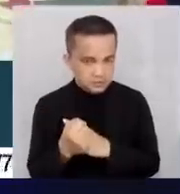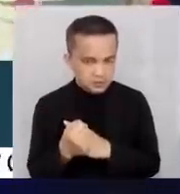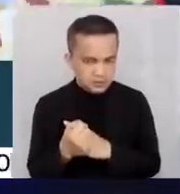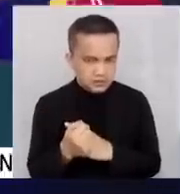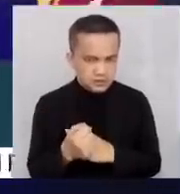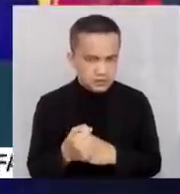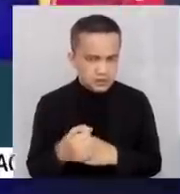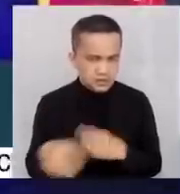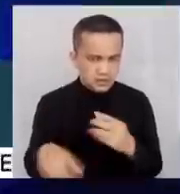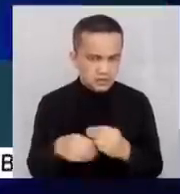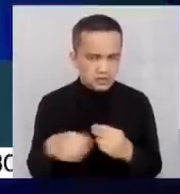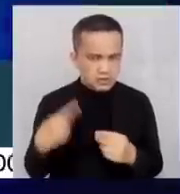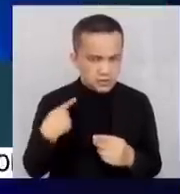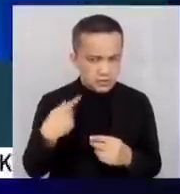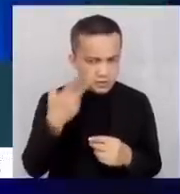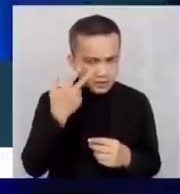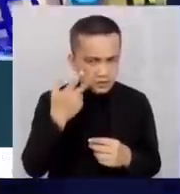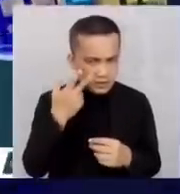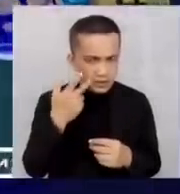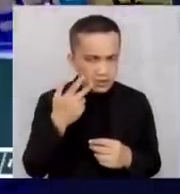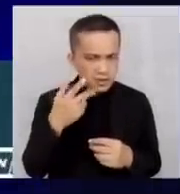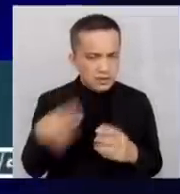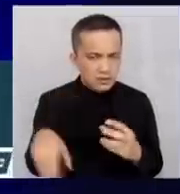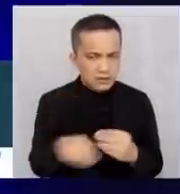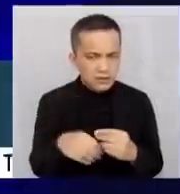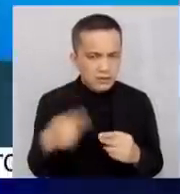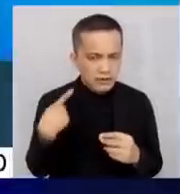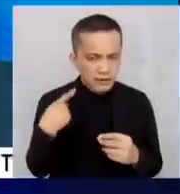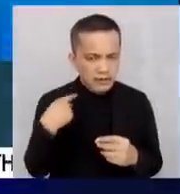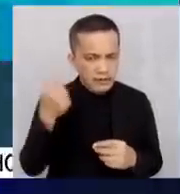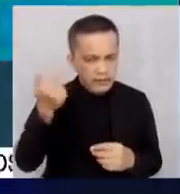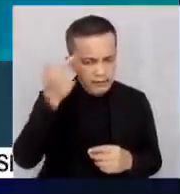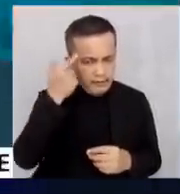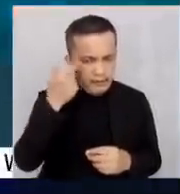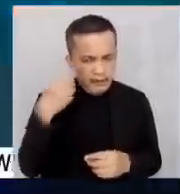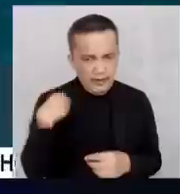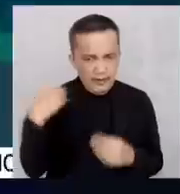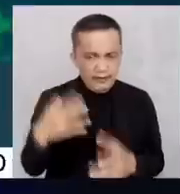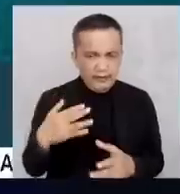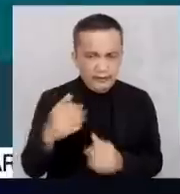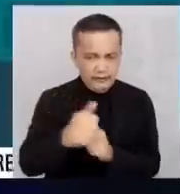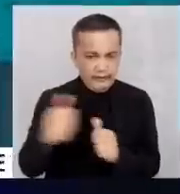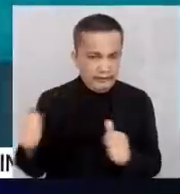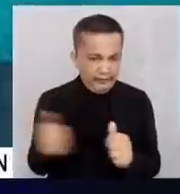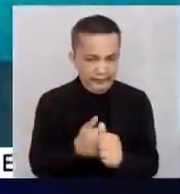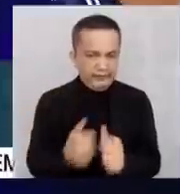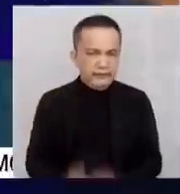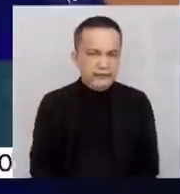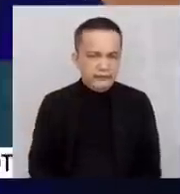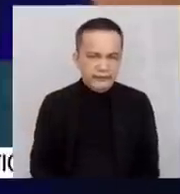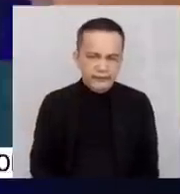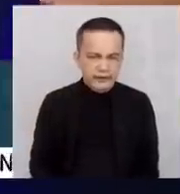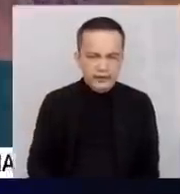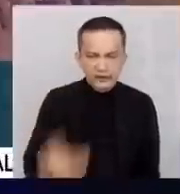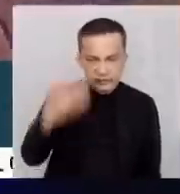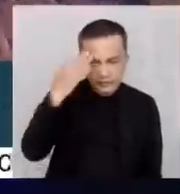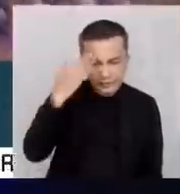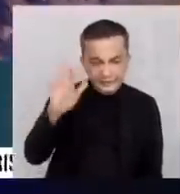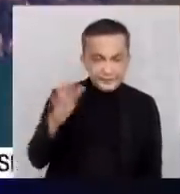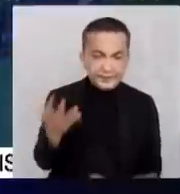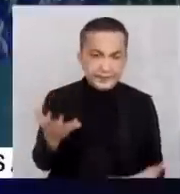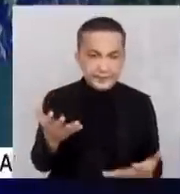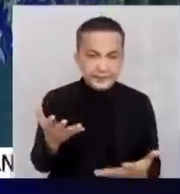kung meron ding ibang mga government officials na nasa likod nila na hindi natin alam, no? Kasi meron